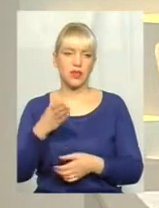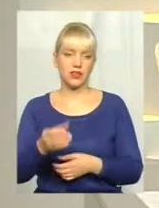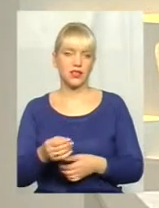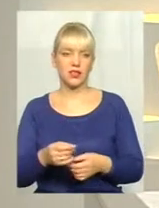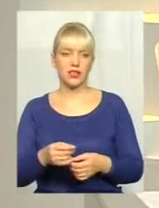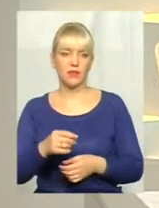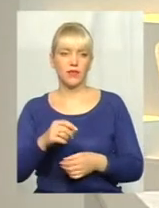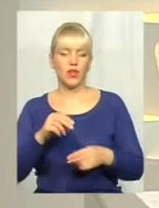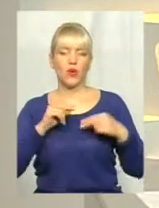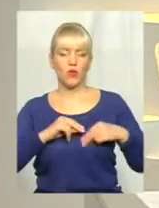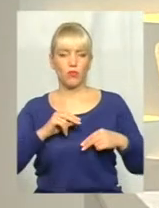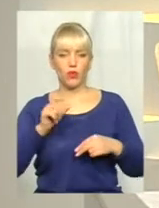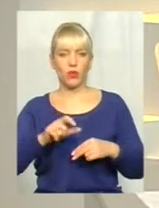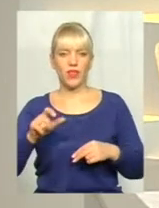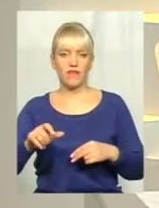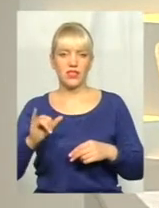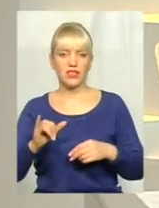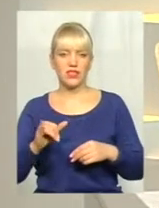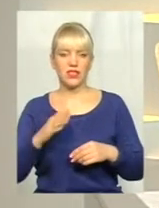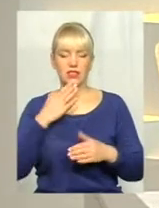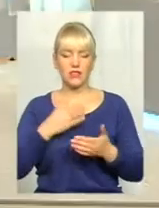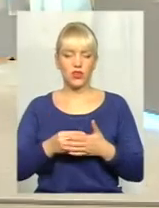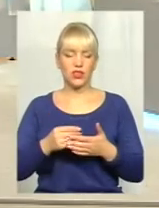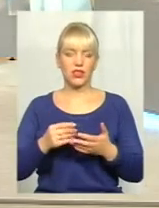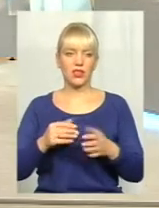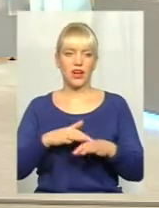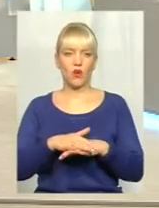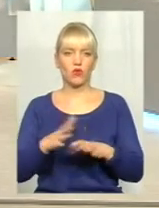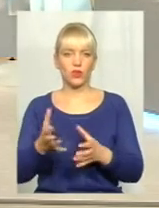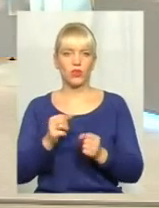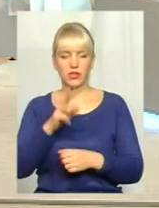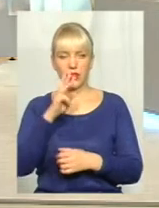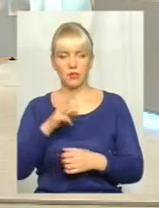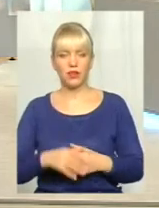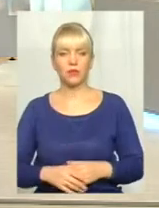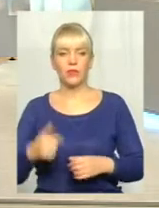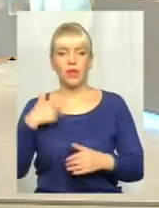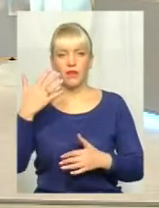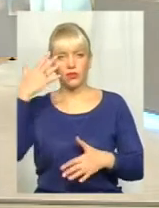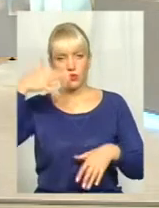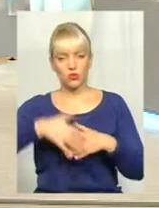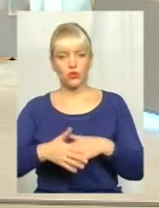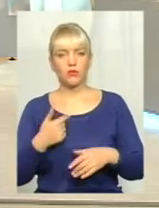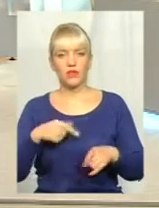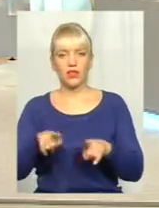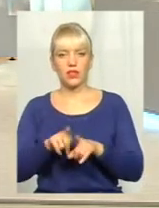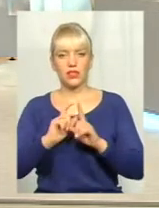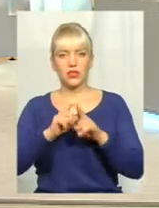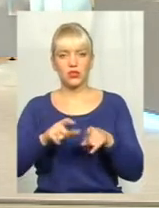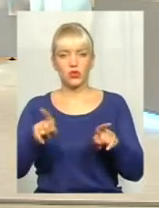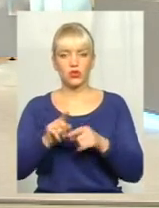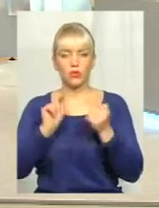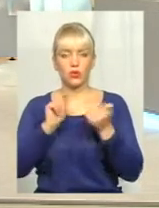має заплатити роботодавець, і на свої рахунки отримують, власне, відрахування. Я вас зрозумів. Скажу так, що протидія